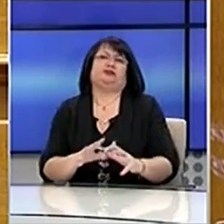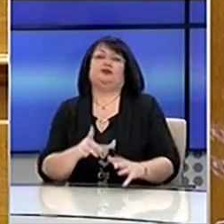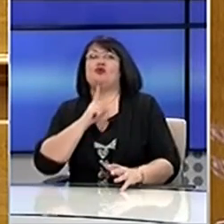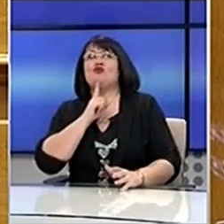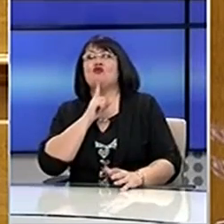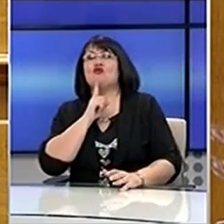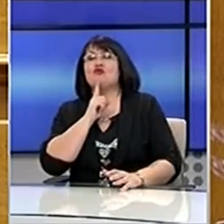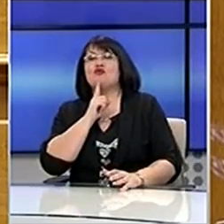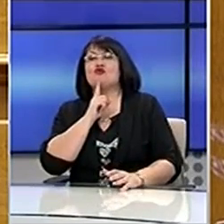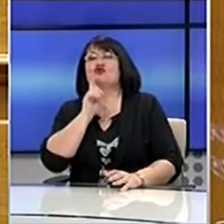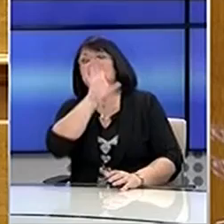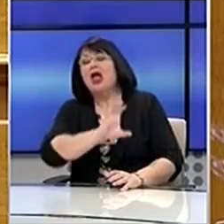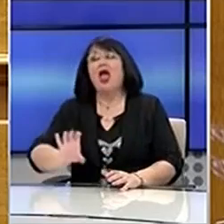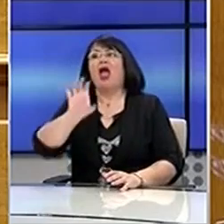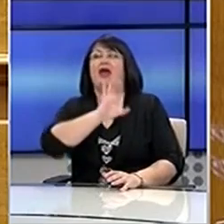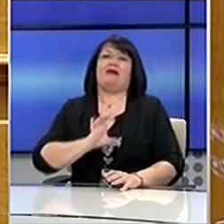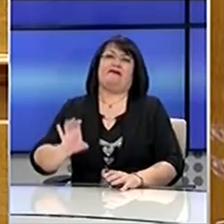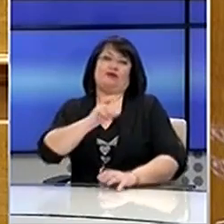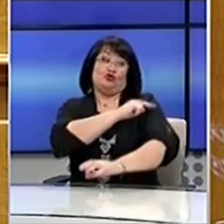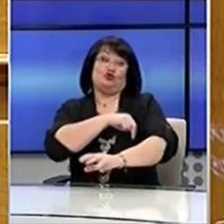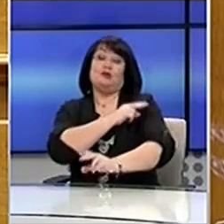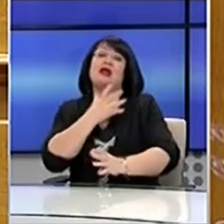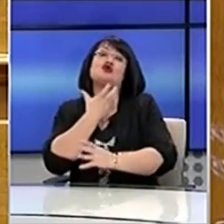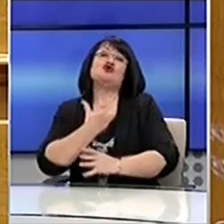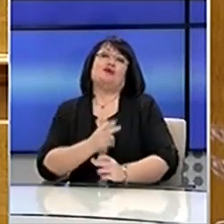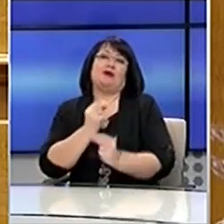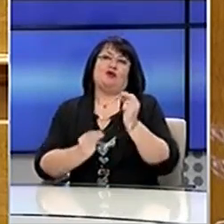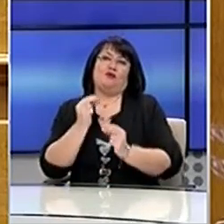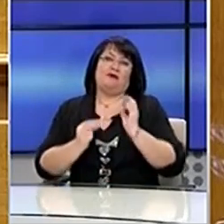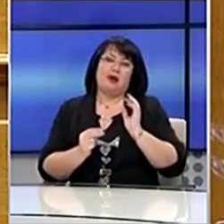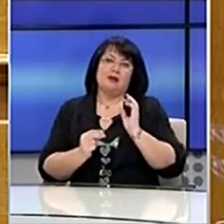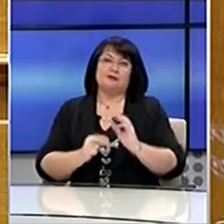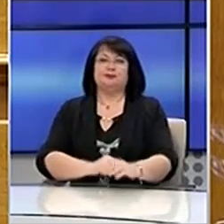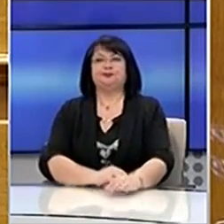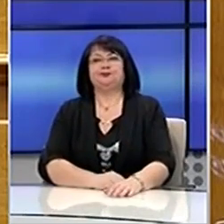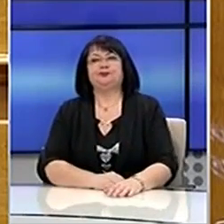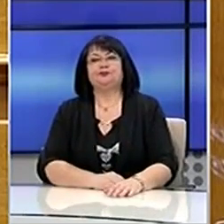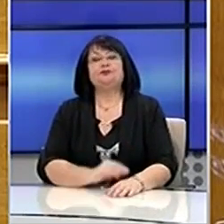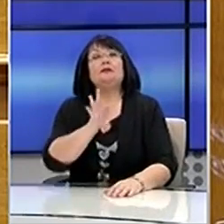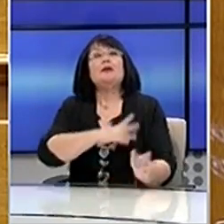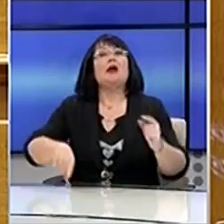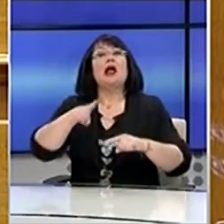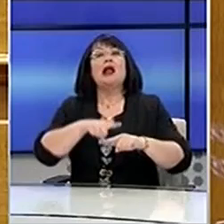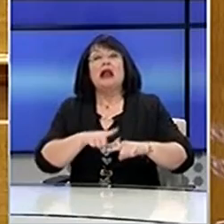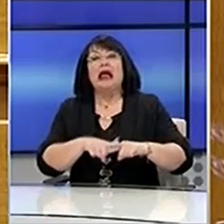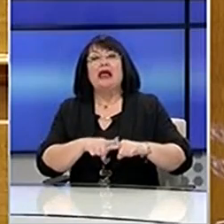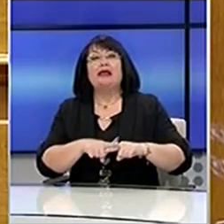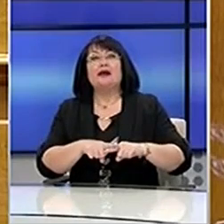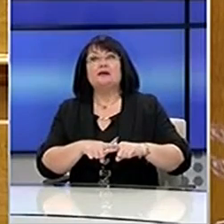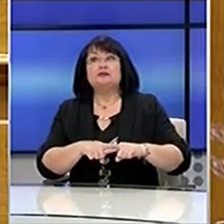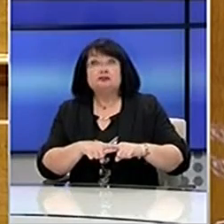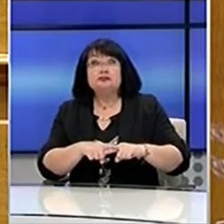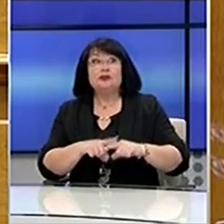πάρα πολύ, όπως πιέζονται τα νοσοκομεία σε ολόκληρη την Ευρώπη. Στην Ελλάδα ο